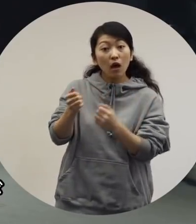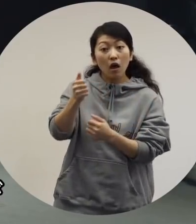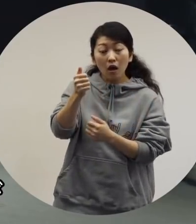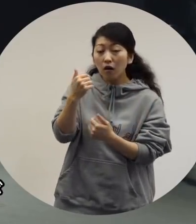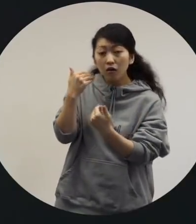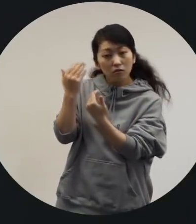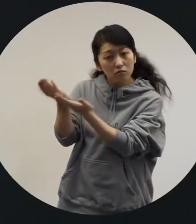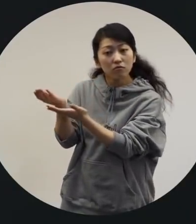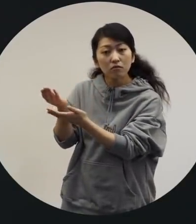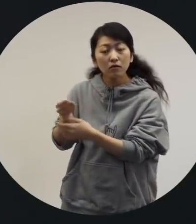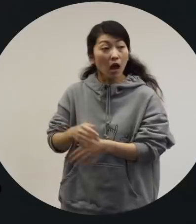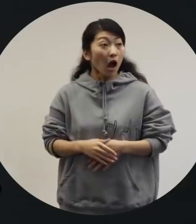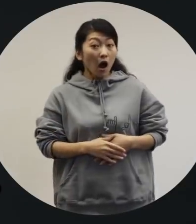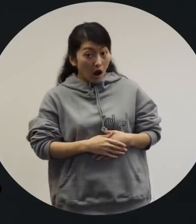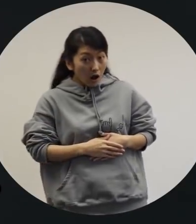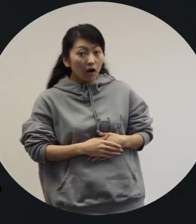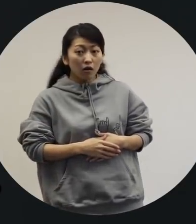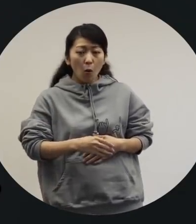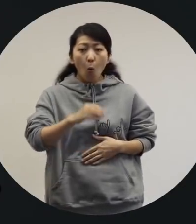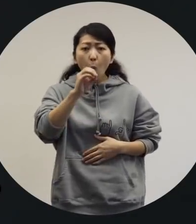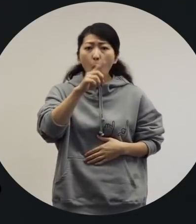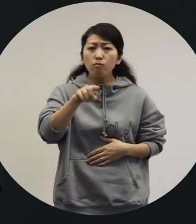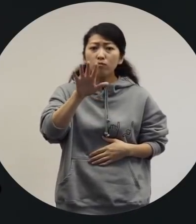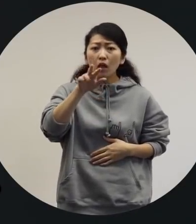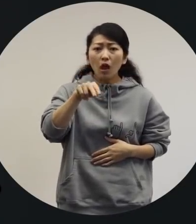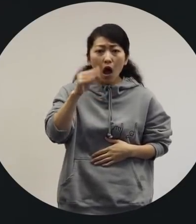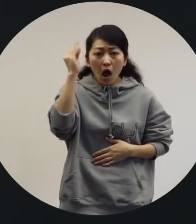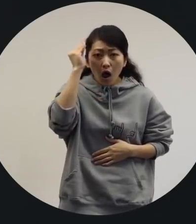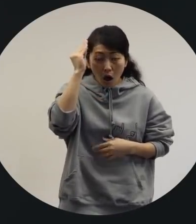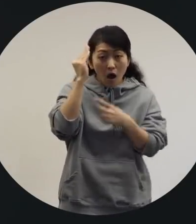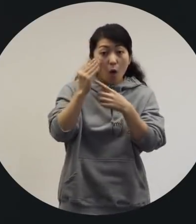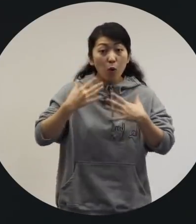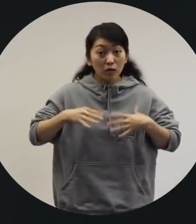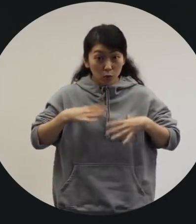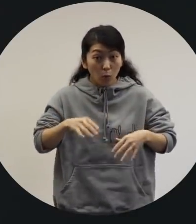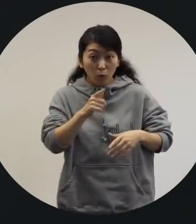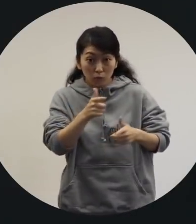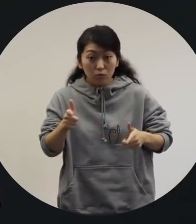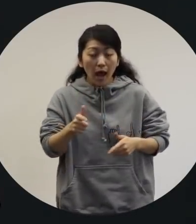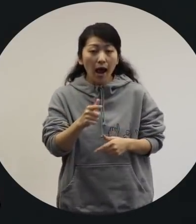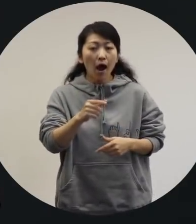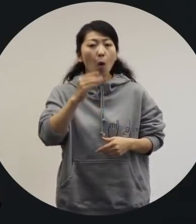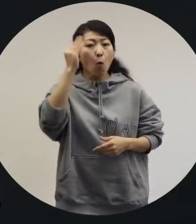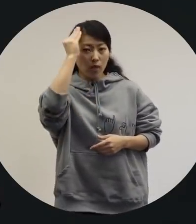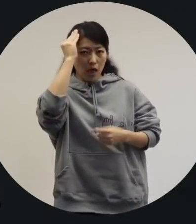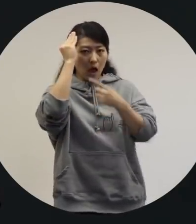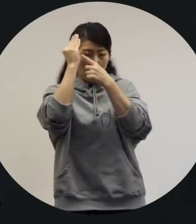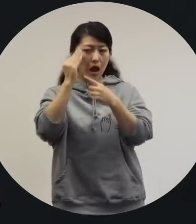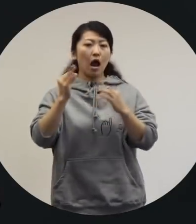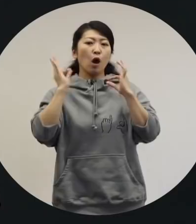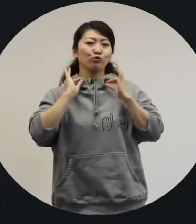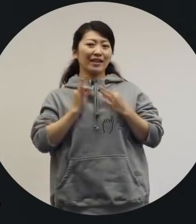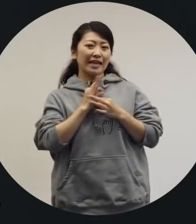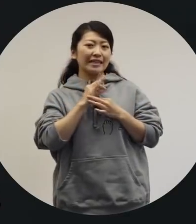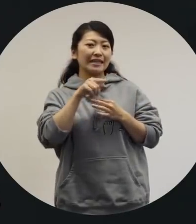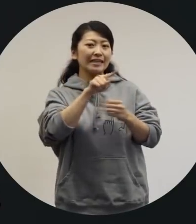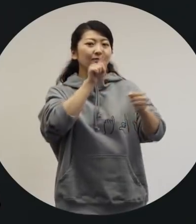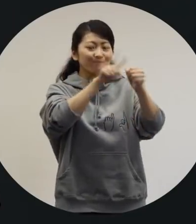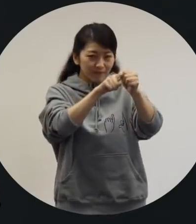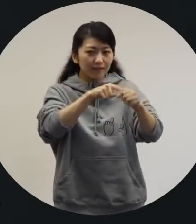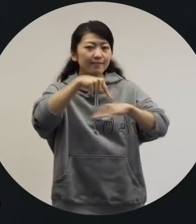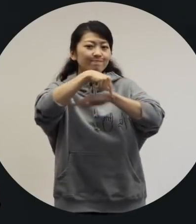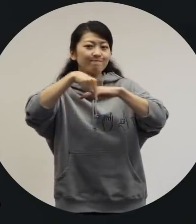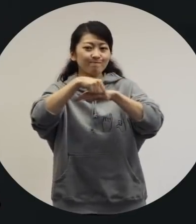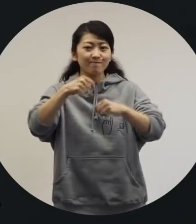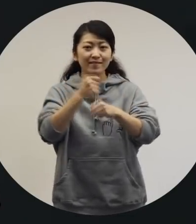ょっと話を振りたいなと思ったんですが、 はい、 オンテナっていうのはファッションアイテムなんですか？ はい、オンテナはですね、まあ、ファッションアイテムってアクセサリーっていうコン